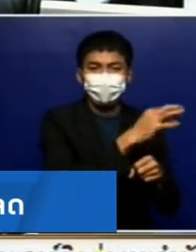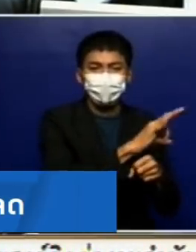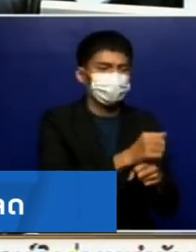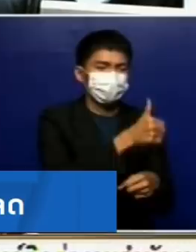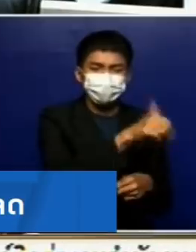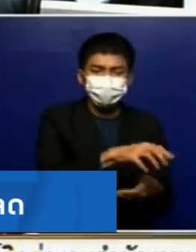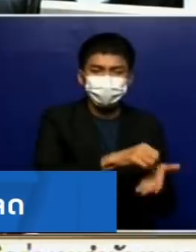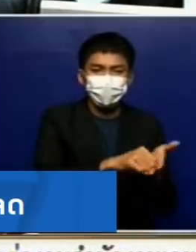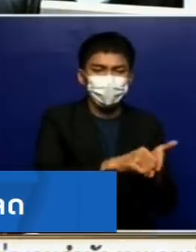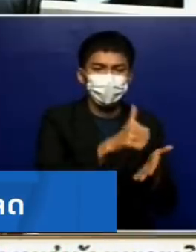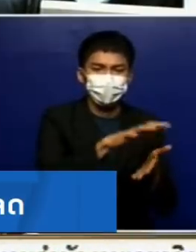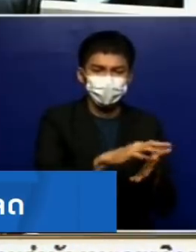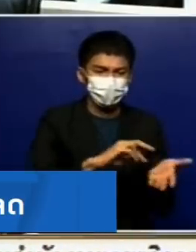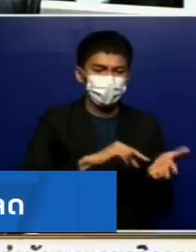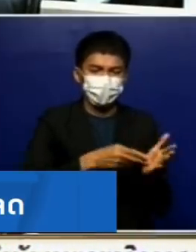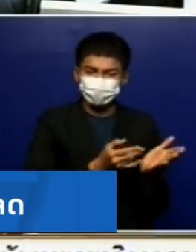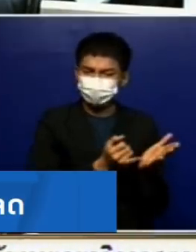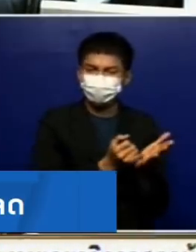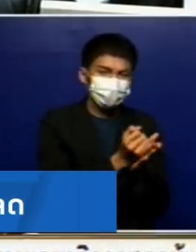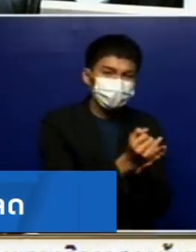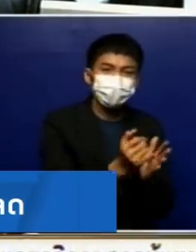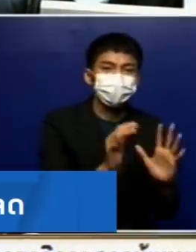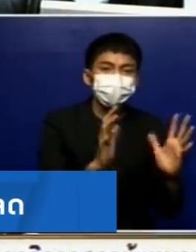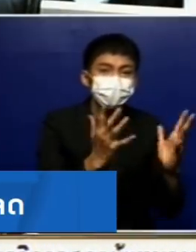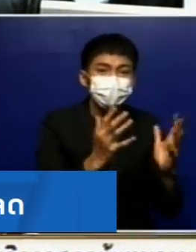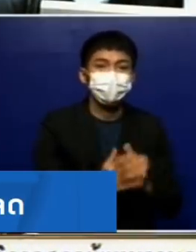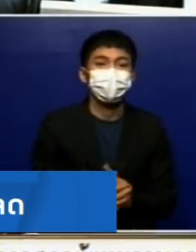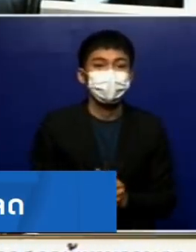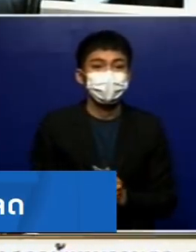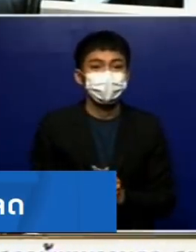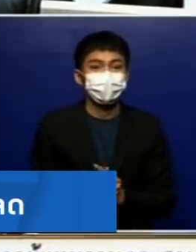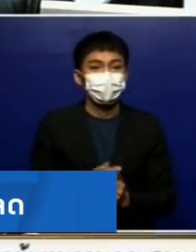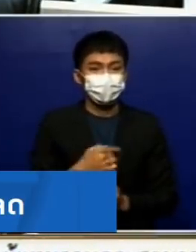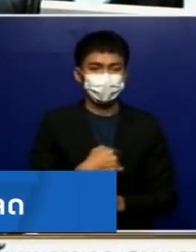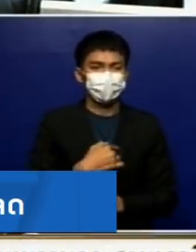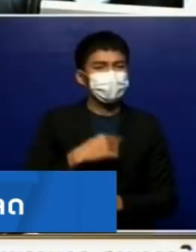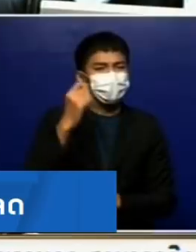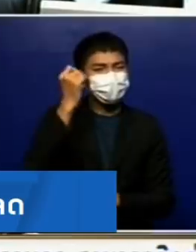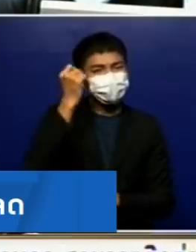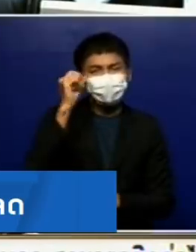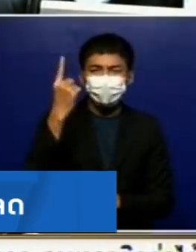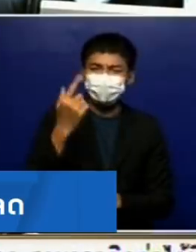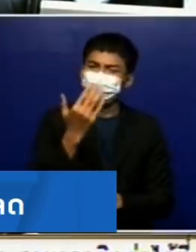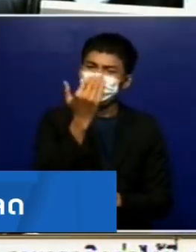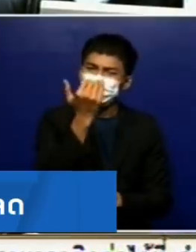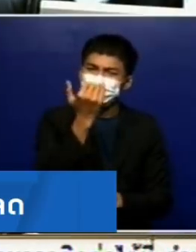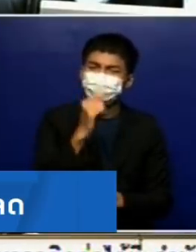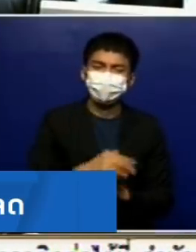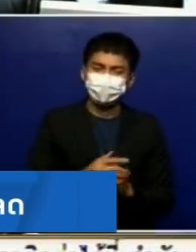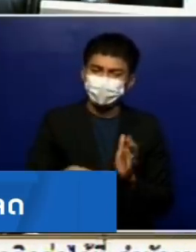ที่ไม่ถูกต้องอย่างยิ่งผมก็ไม่เข้าใจว่าทำไมมันถึงเป็นอย่างนั้